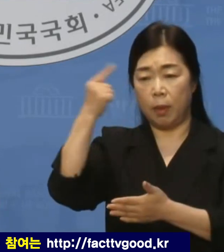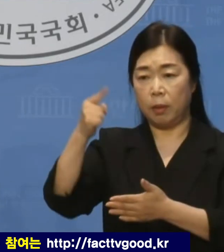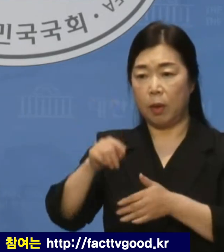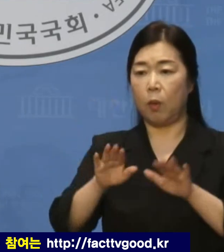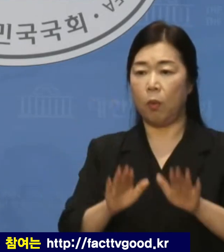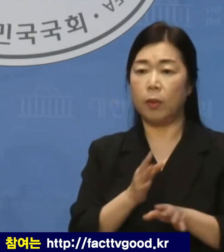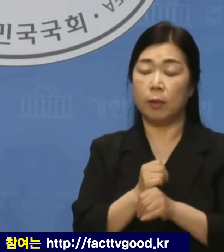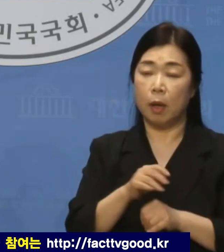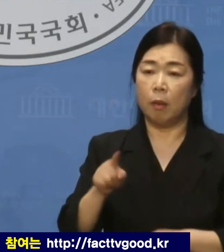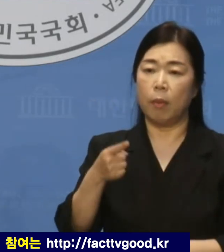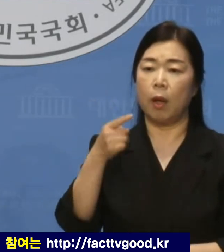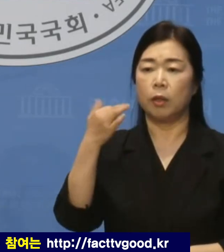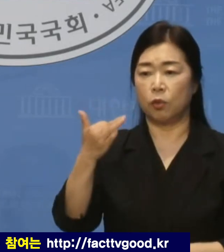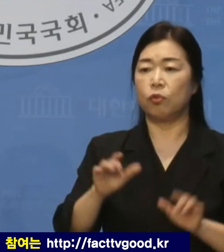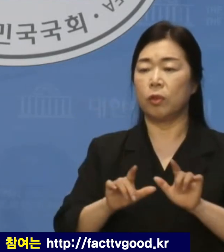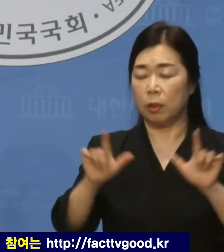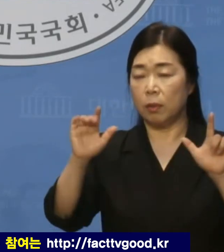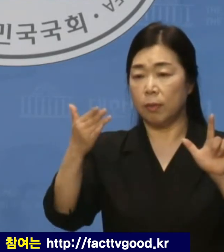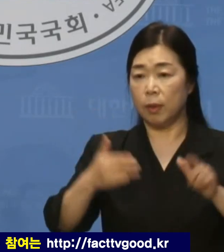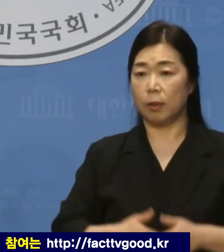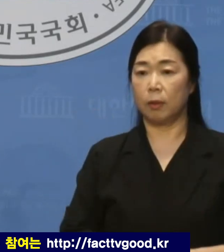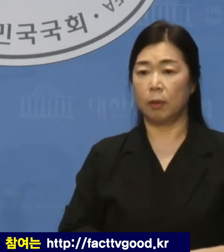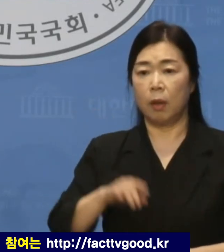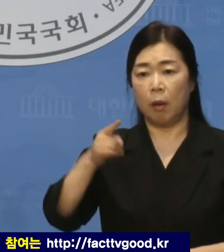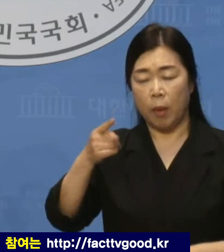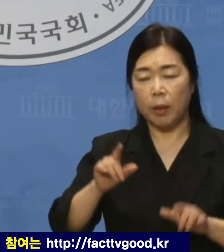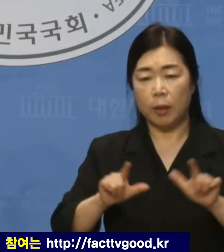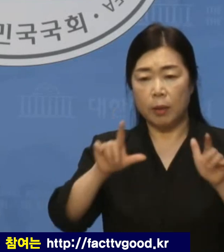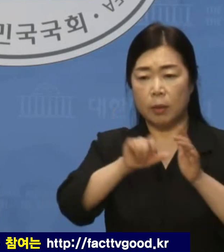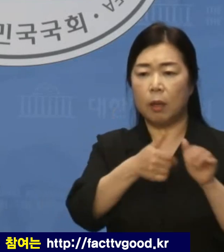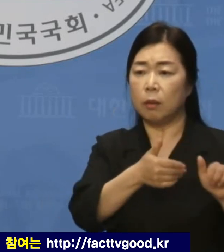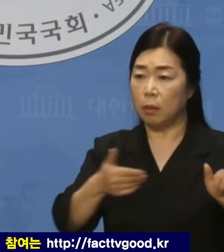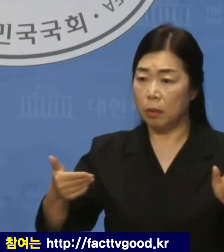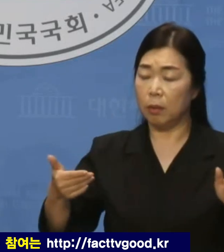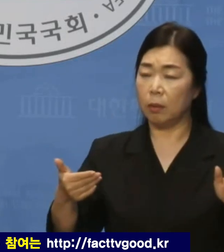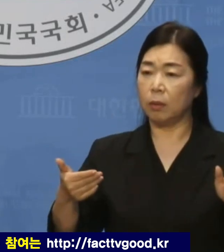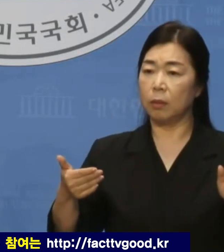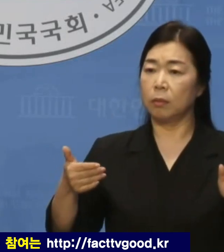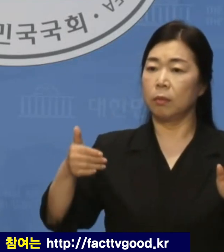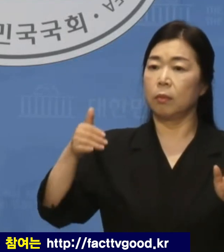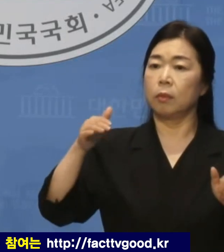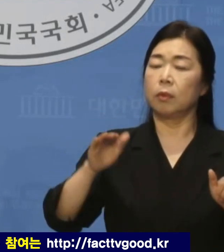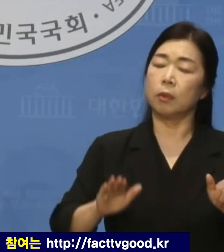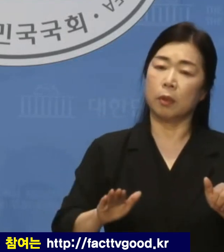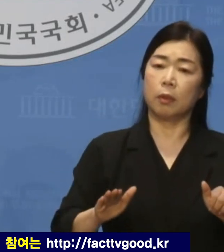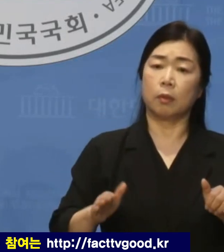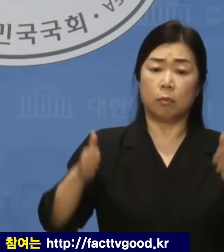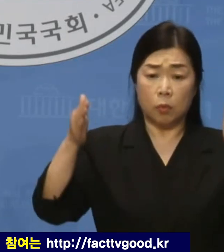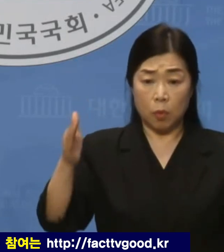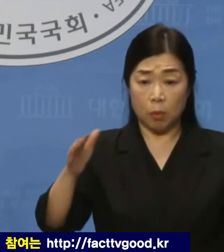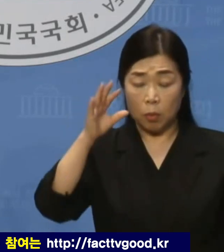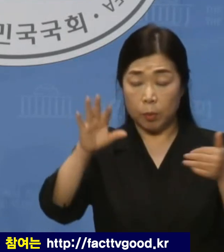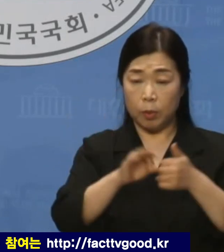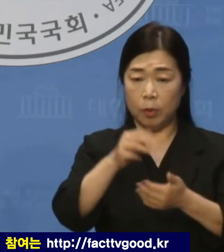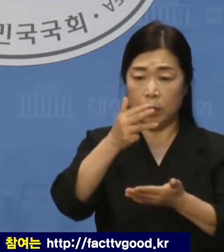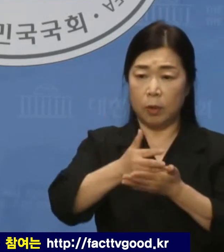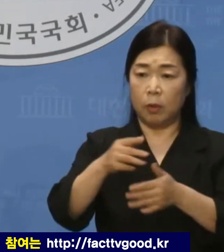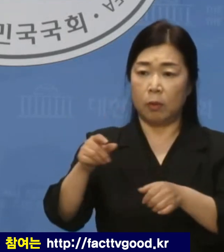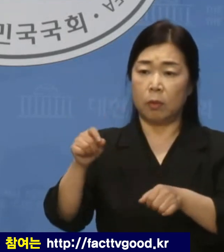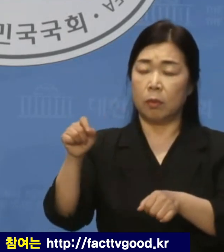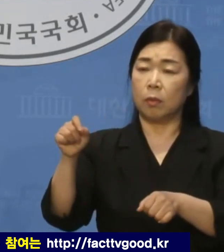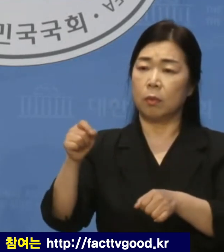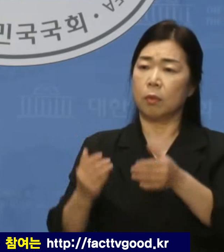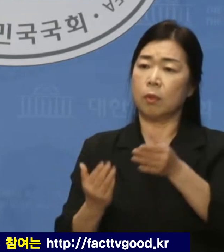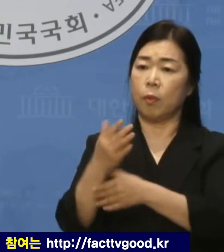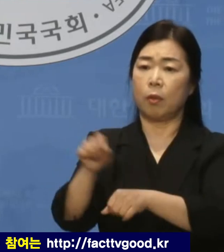오늘로 119일째입니다. 100일의 시간이 훌쩍 넘게 흐르는 동안 이태원 참사